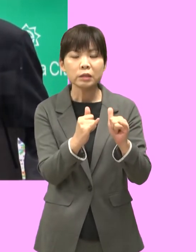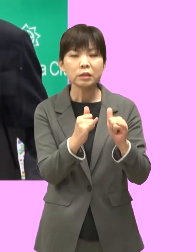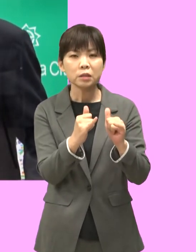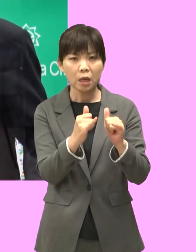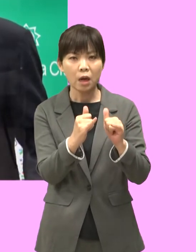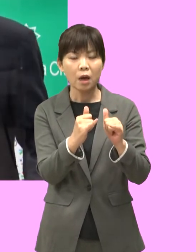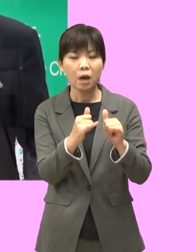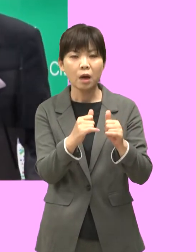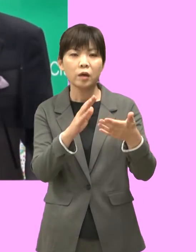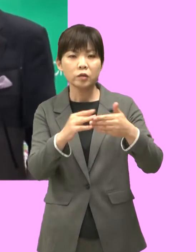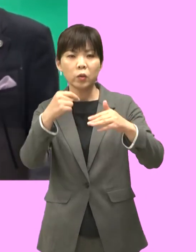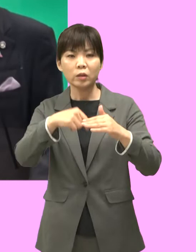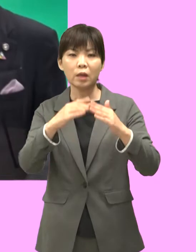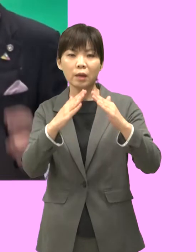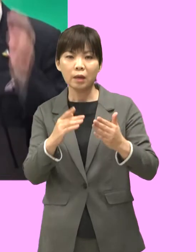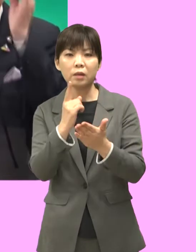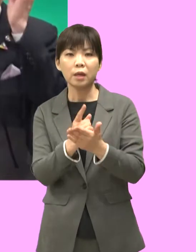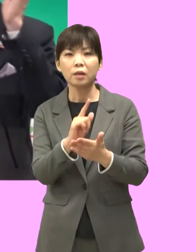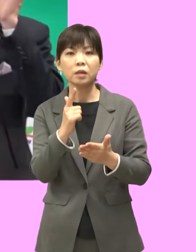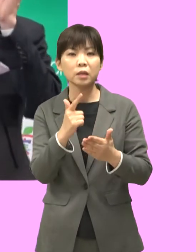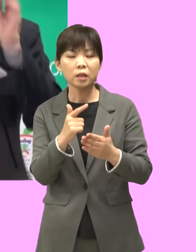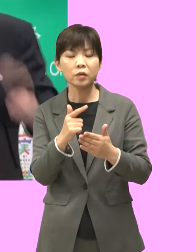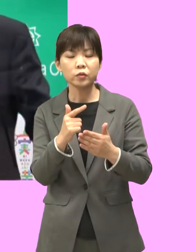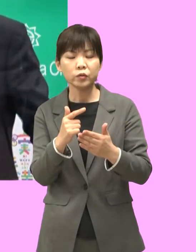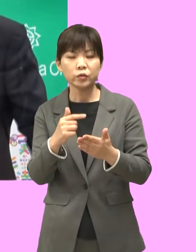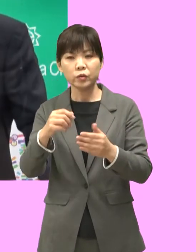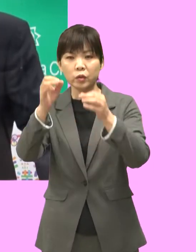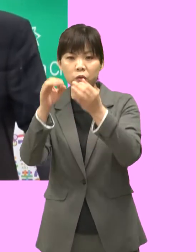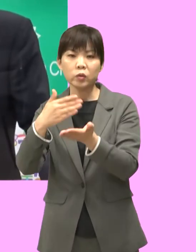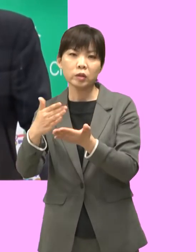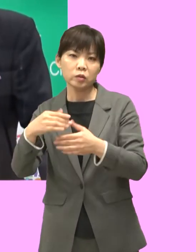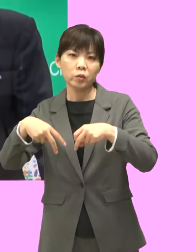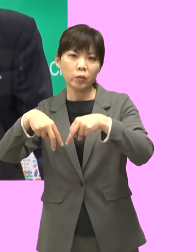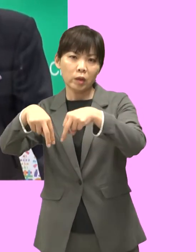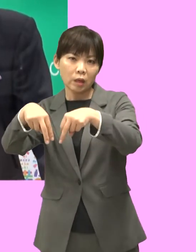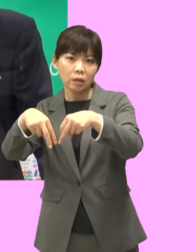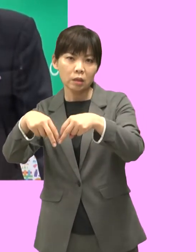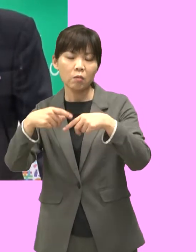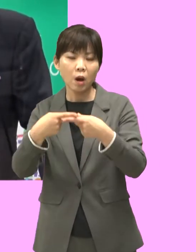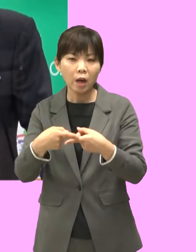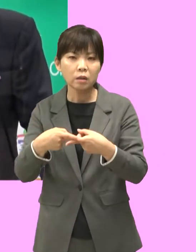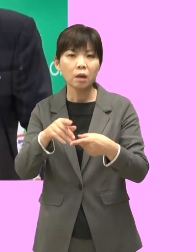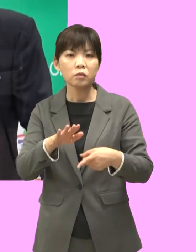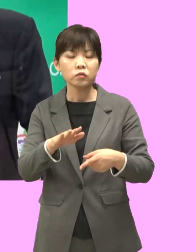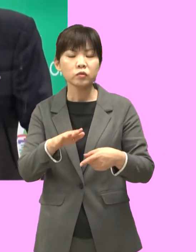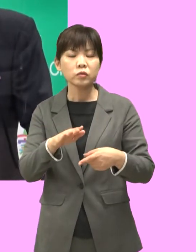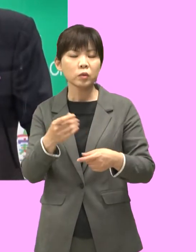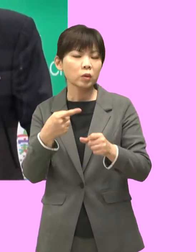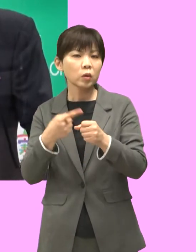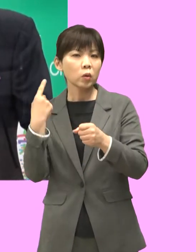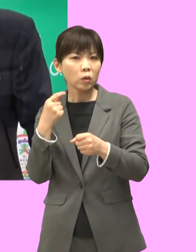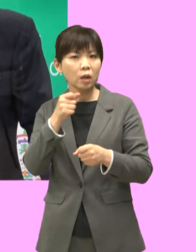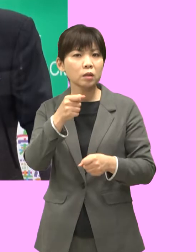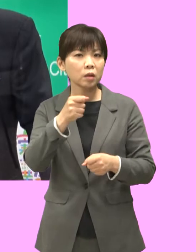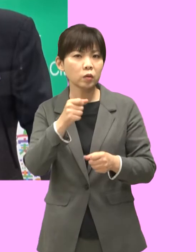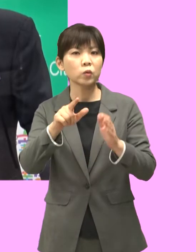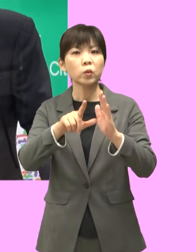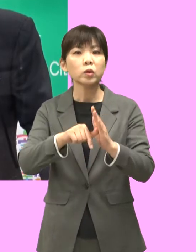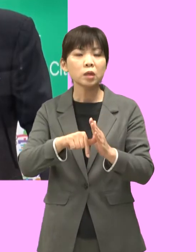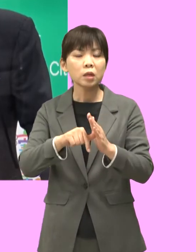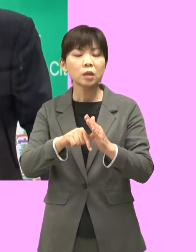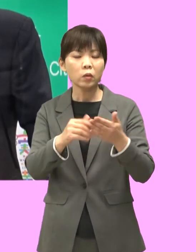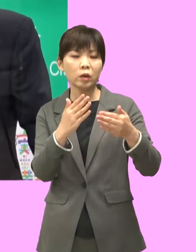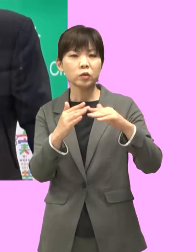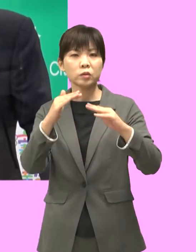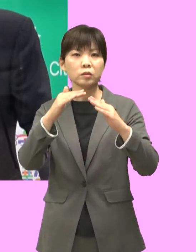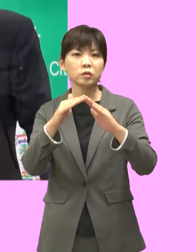ランティア団体などというふうにもあるんですが、 はいはい、 これ去年取材したときは基本的には町内会単位ということだったん